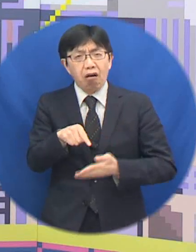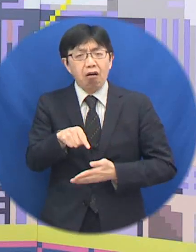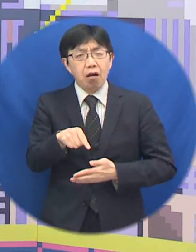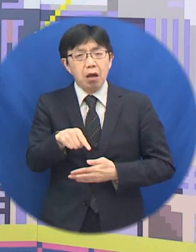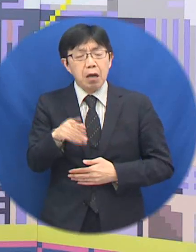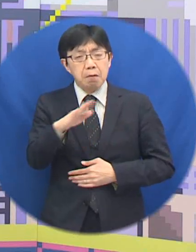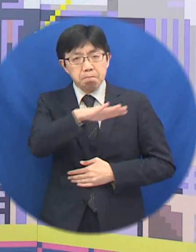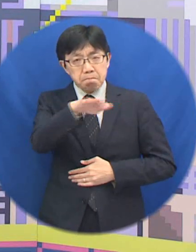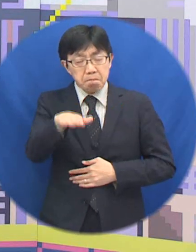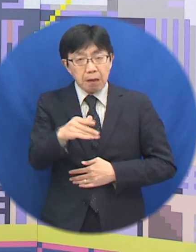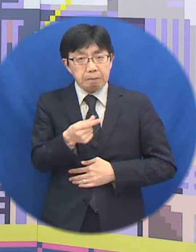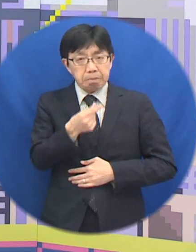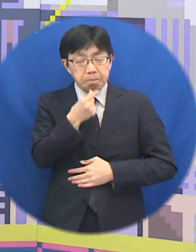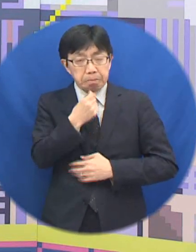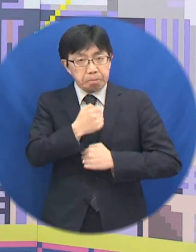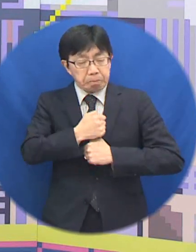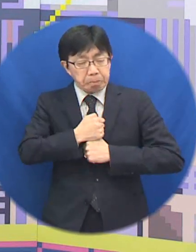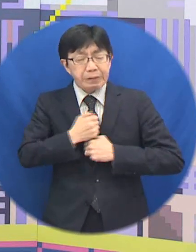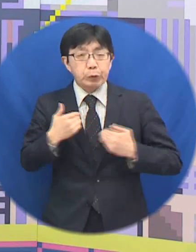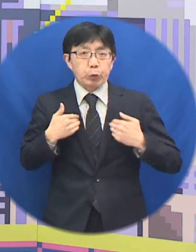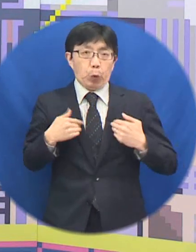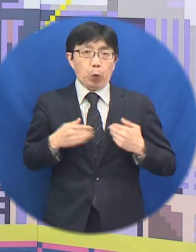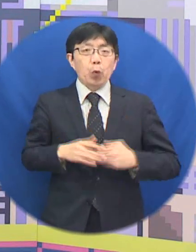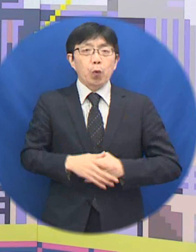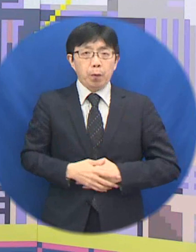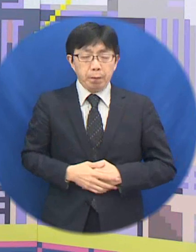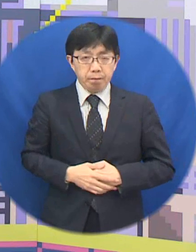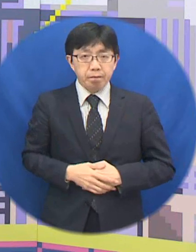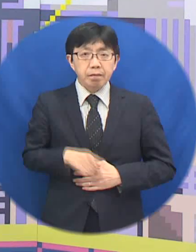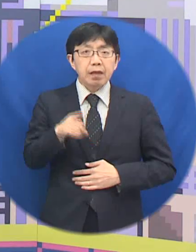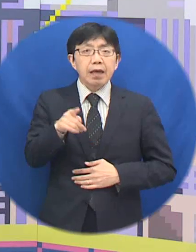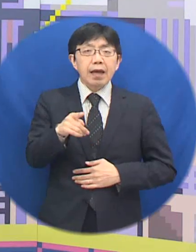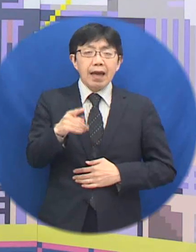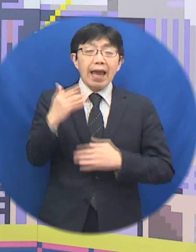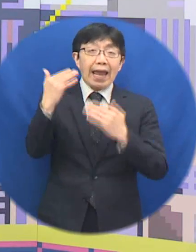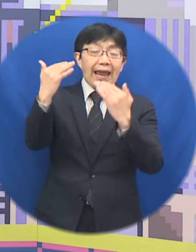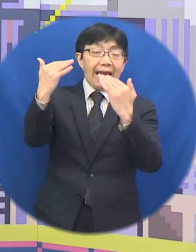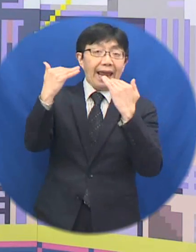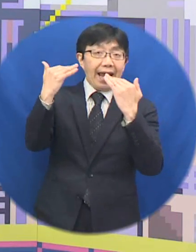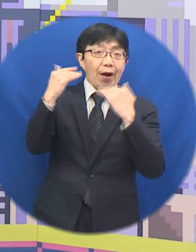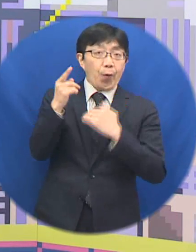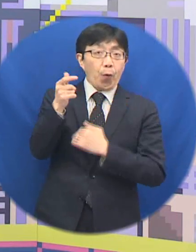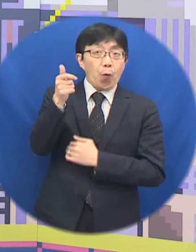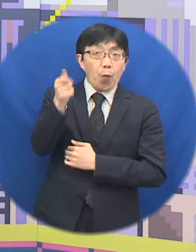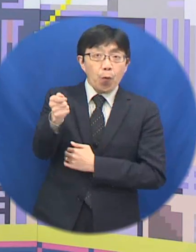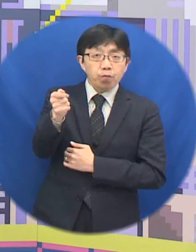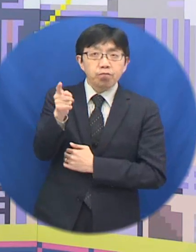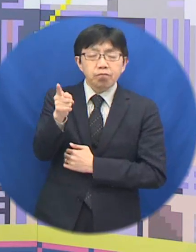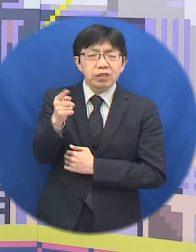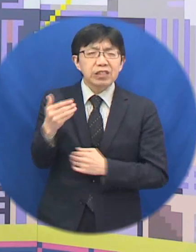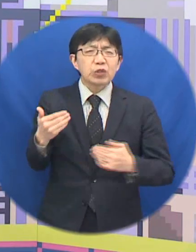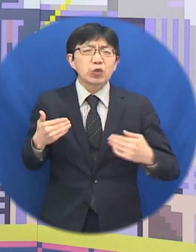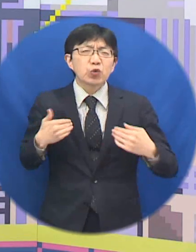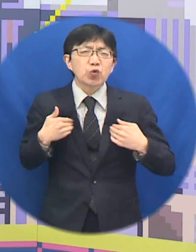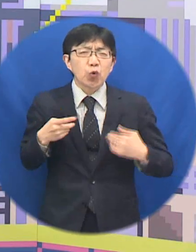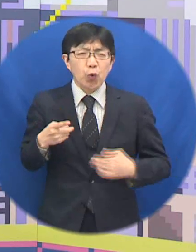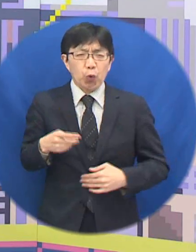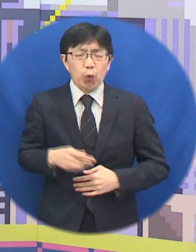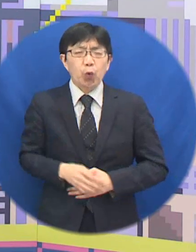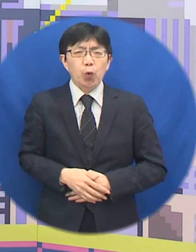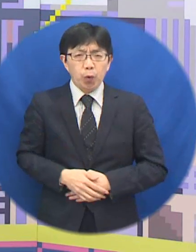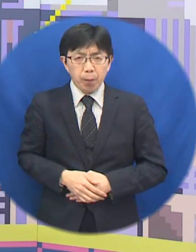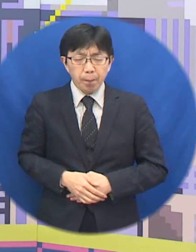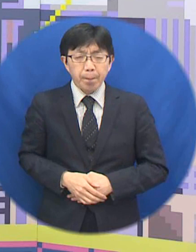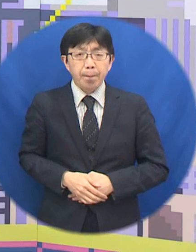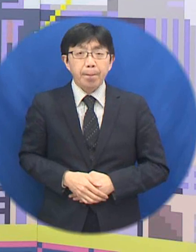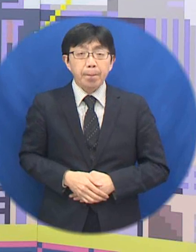ていただければと思います。はい、またあとやはりエアコンは適切に使っていただきたいなというふうに思っておりますので、は